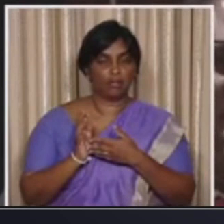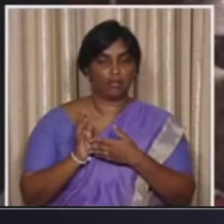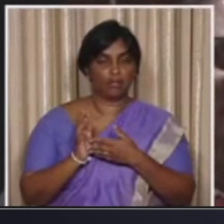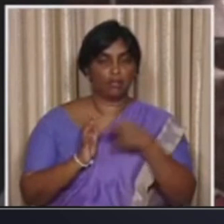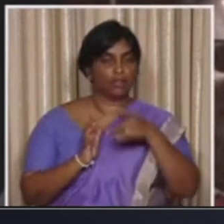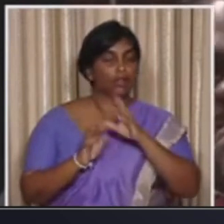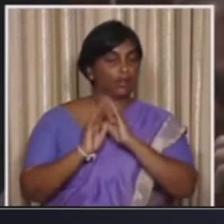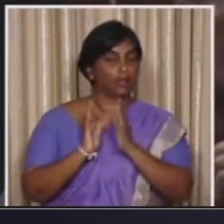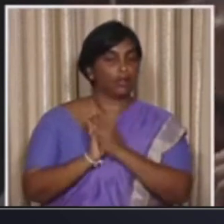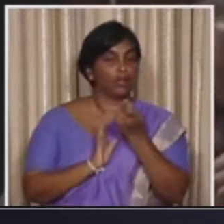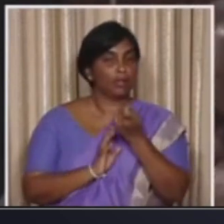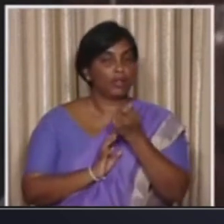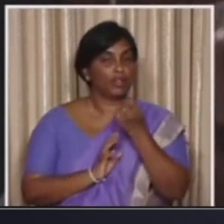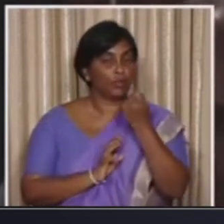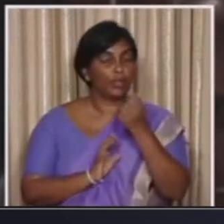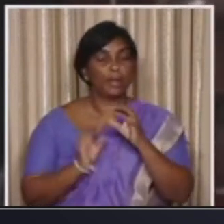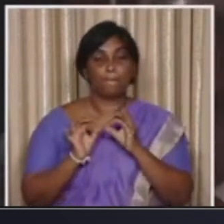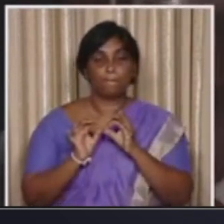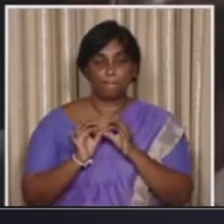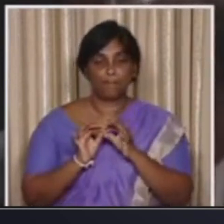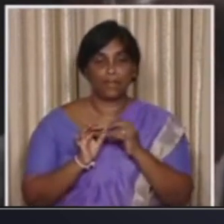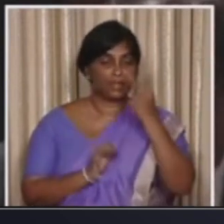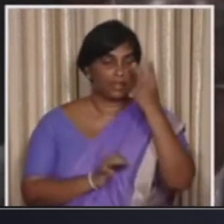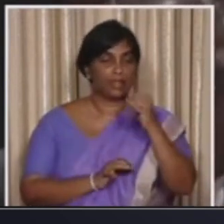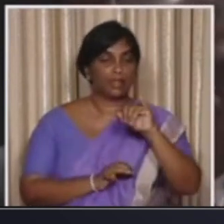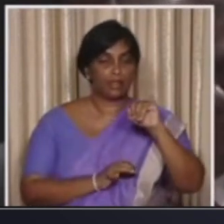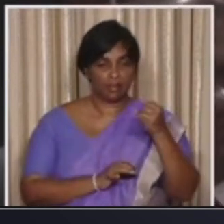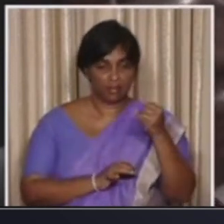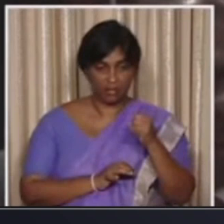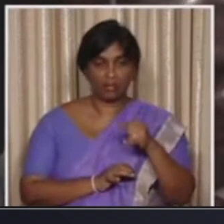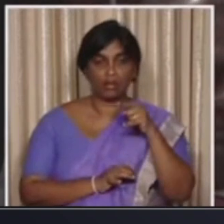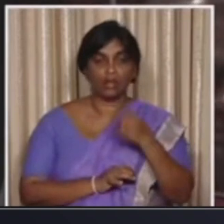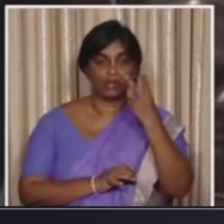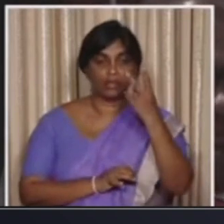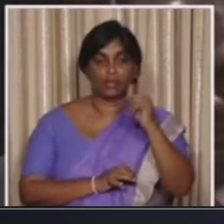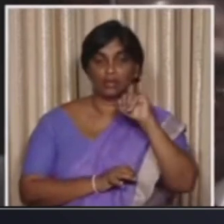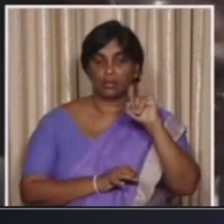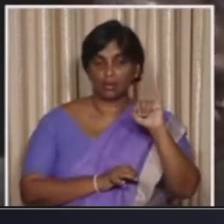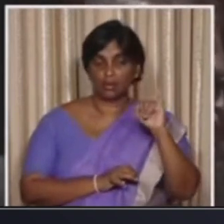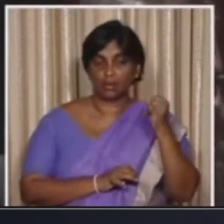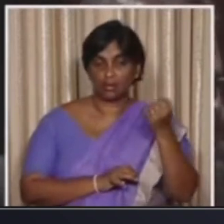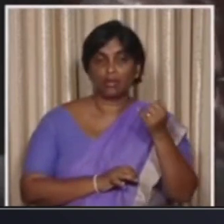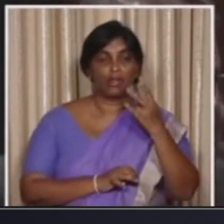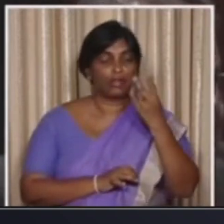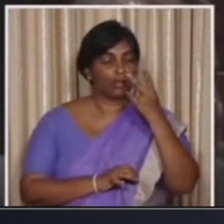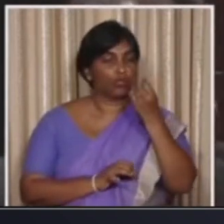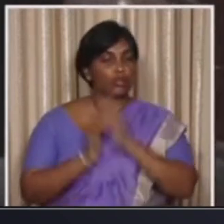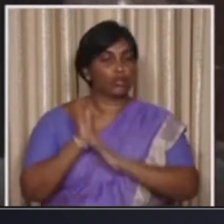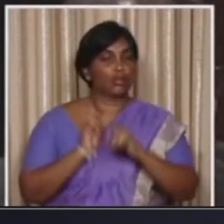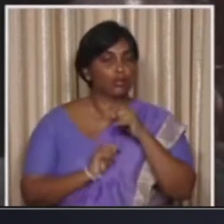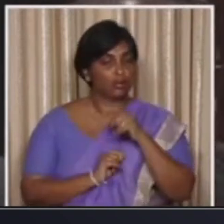මේකේ වටිනාකම රුපියල් බිලියන වලින් 2600ක් මේ 2600ක් මුදල්